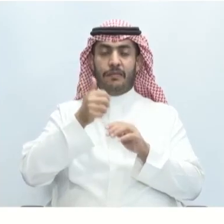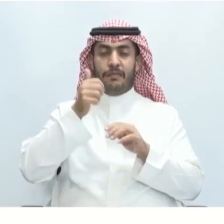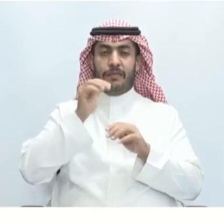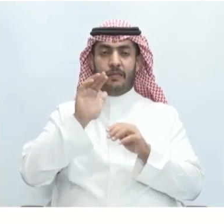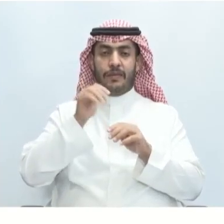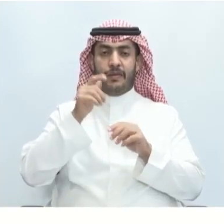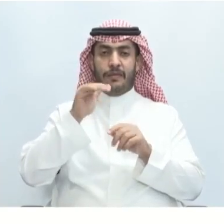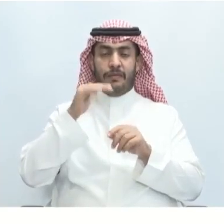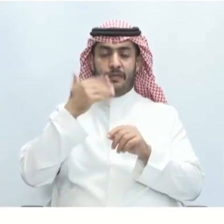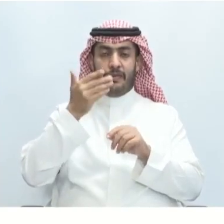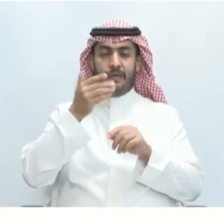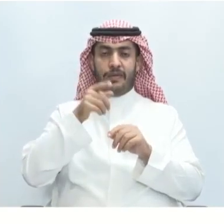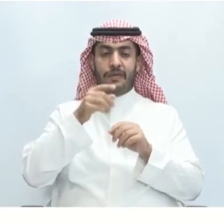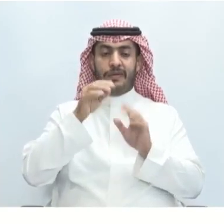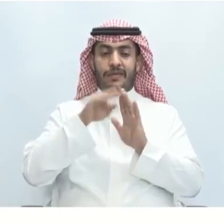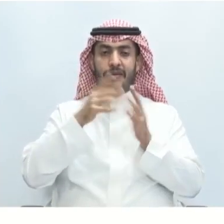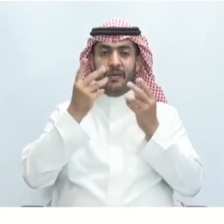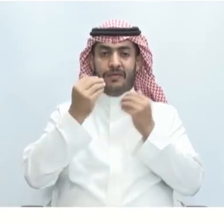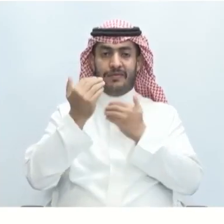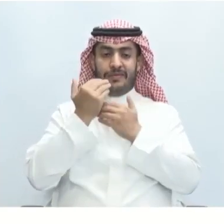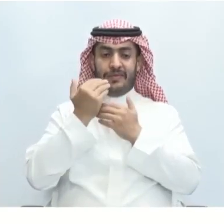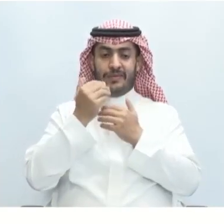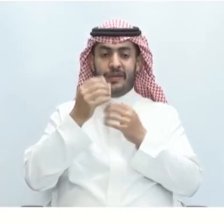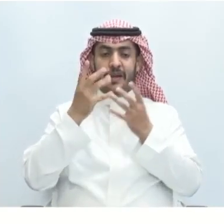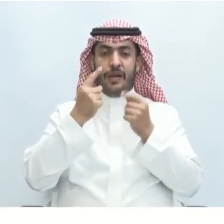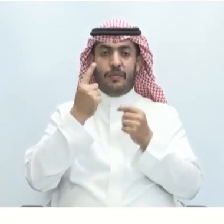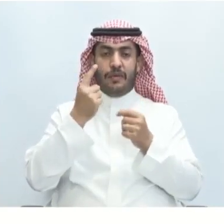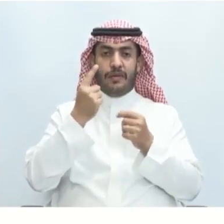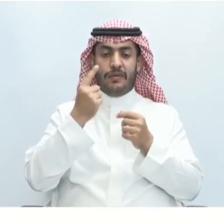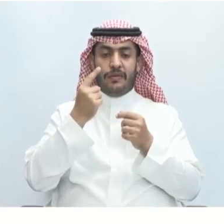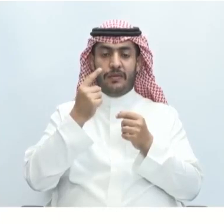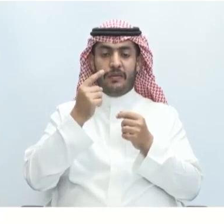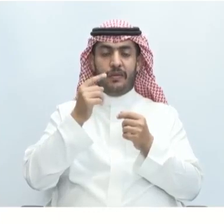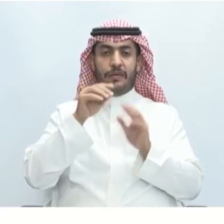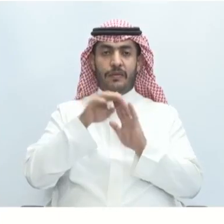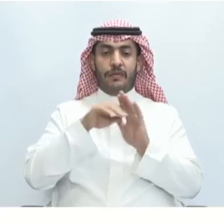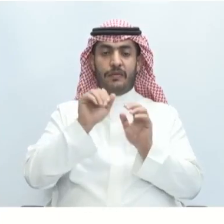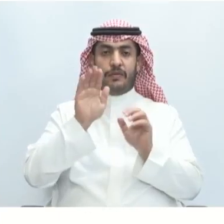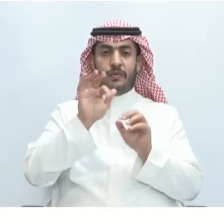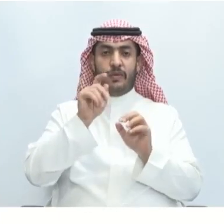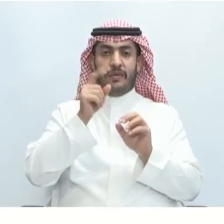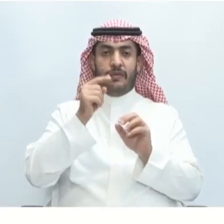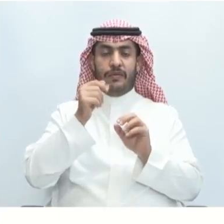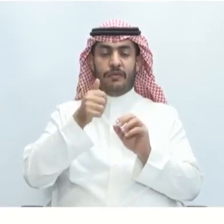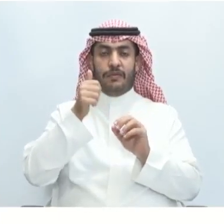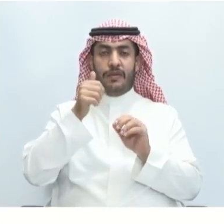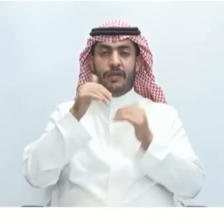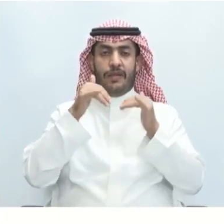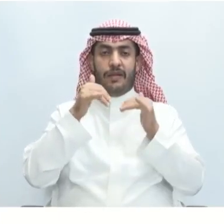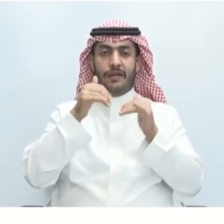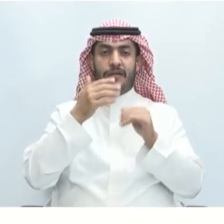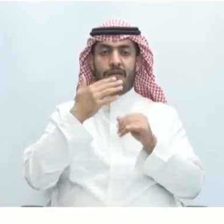بعد فبالتاكيد سندخل كما تعلمنا الرقم واحد بعد ذلك حينما تدفع على اداه سولفر سيقوم بوضع